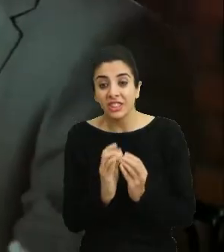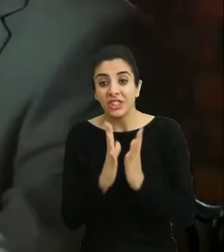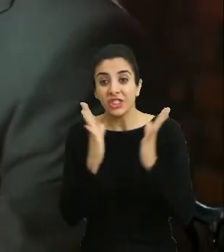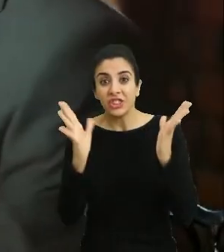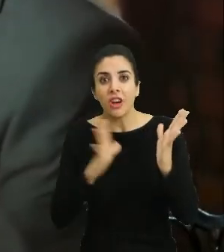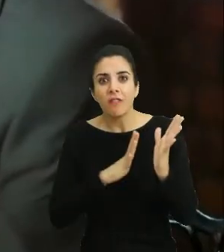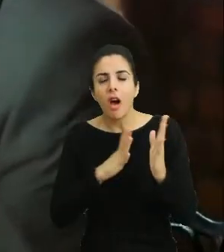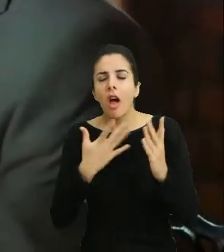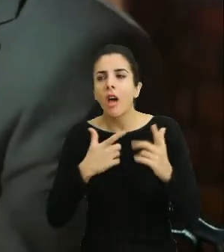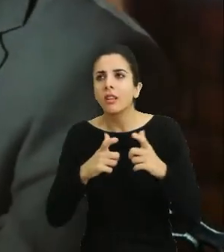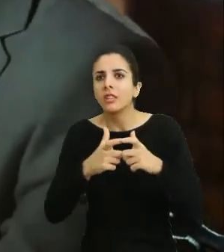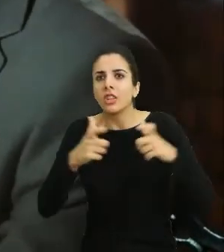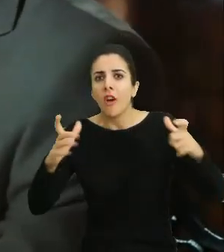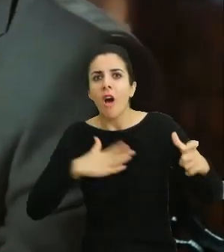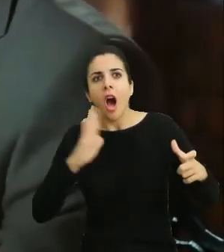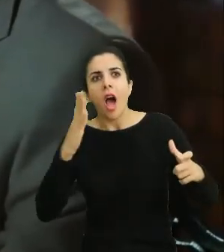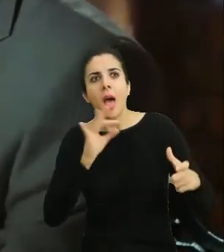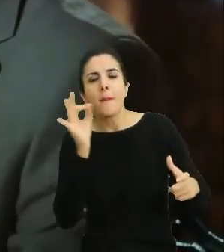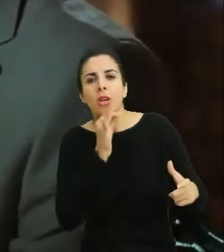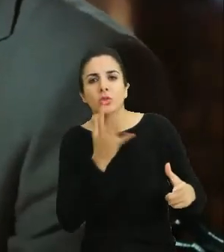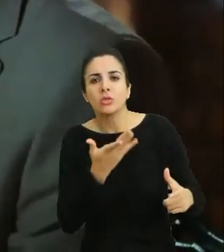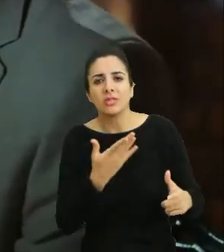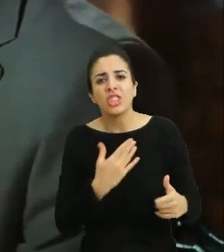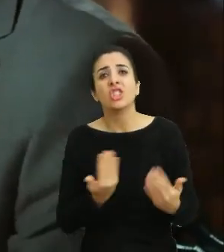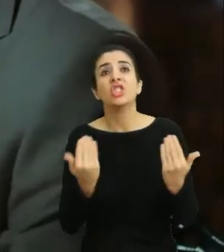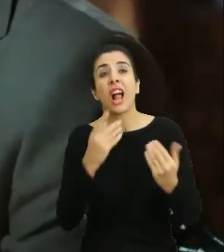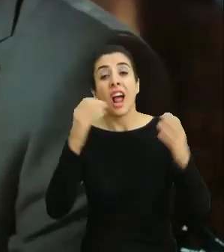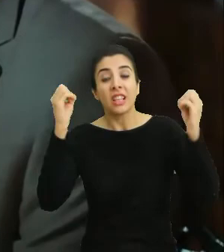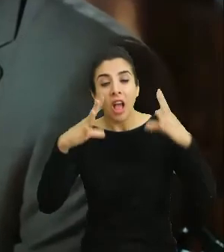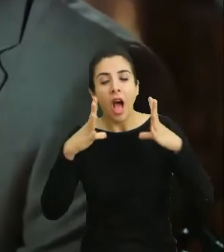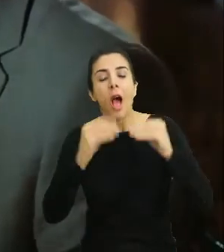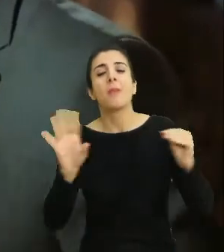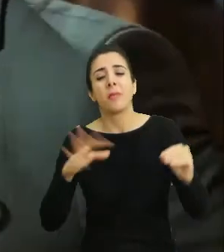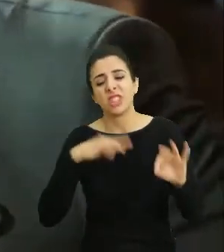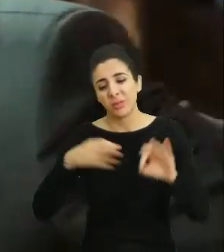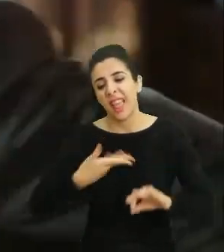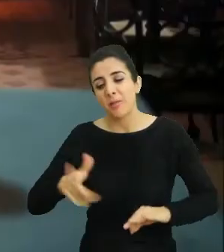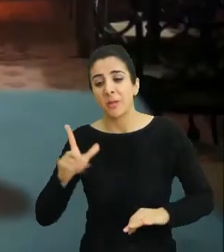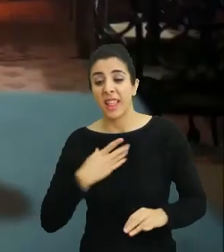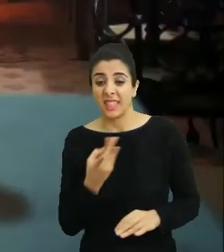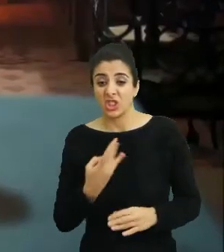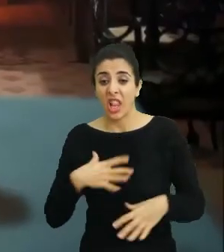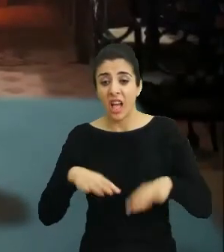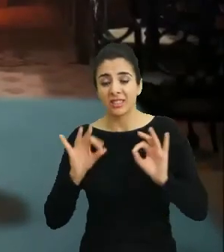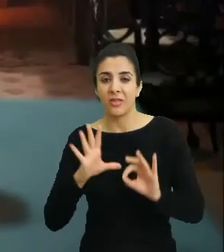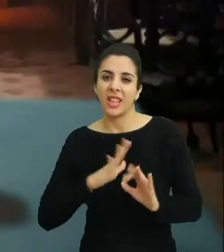ışığınız hiç sönmesin. Ama benim şimdi kaçmam lazım. Malum nişan hazırlıkları yoğunlaştı.